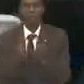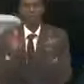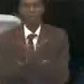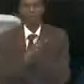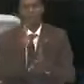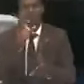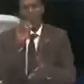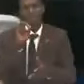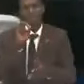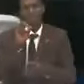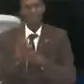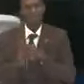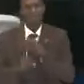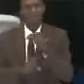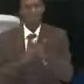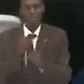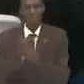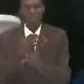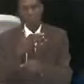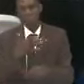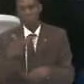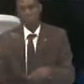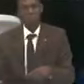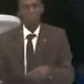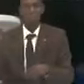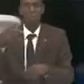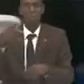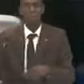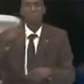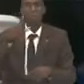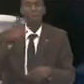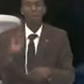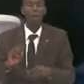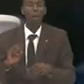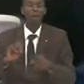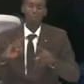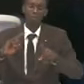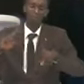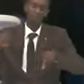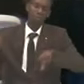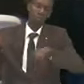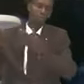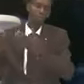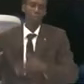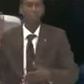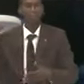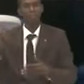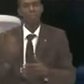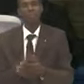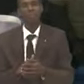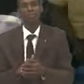hémorroïdes extend intrants plus de 30 ans disparue ces parties